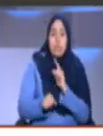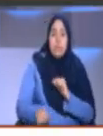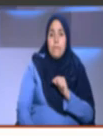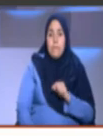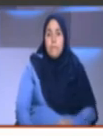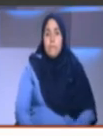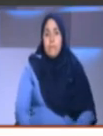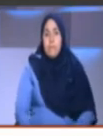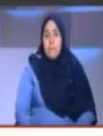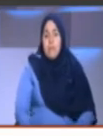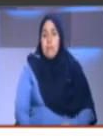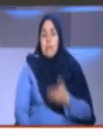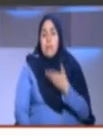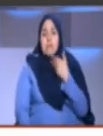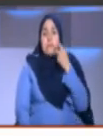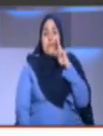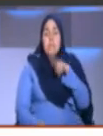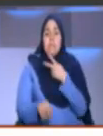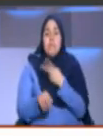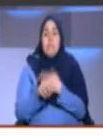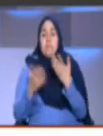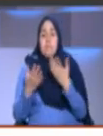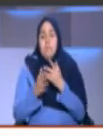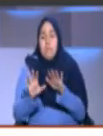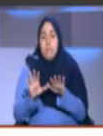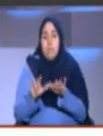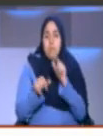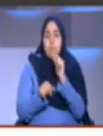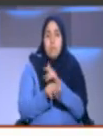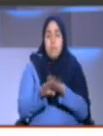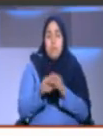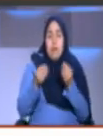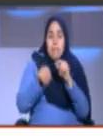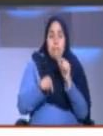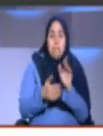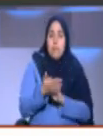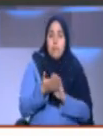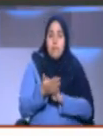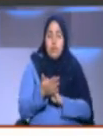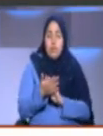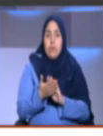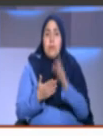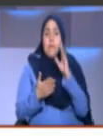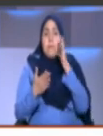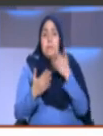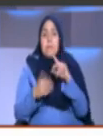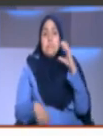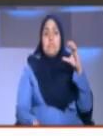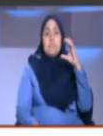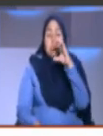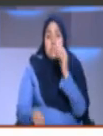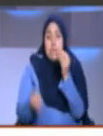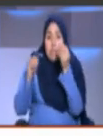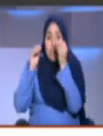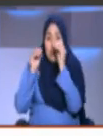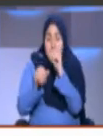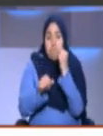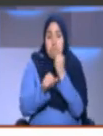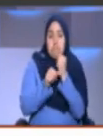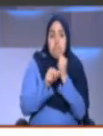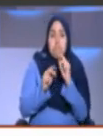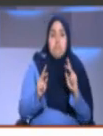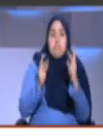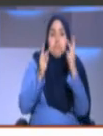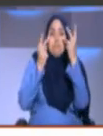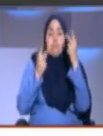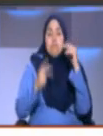لم يشهد ارض الواقع على ارض الواقع الا عندما تولى السيد الرئيس عبد الفتاح السيسي منذ